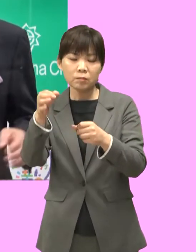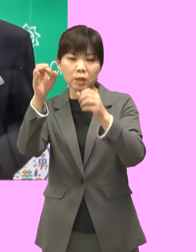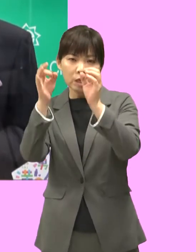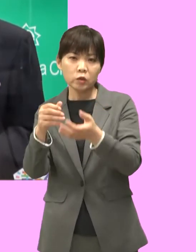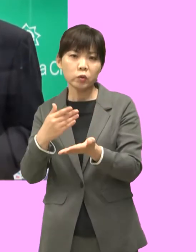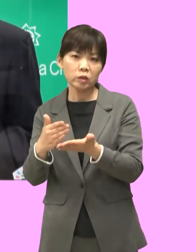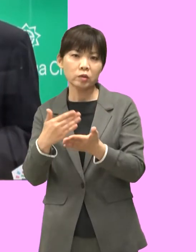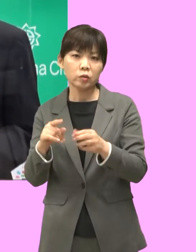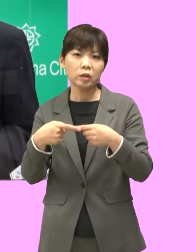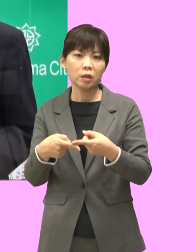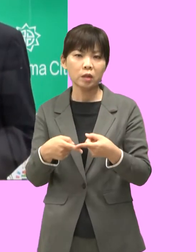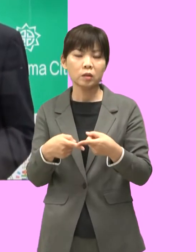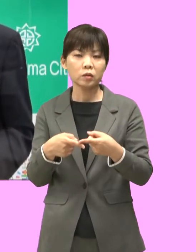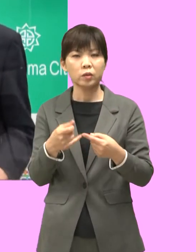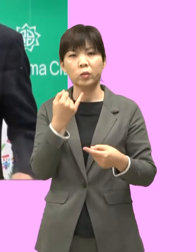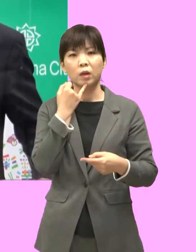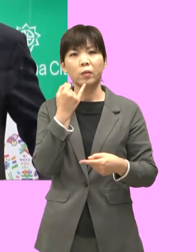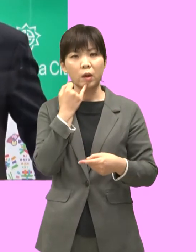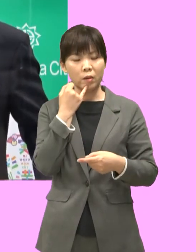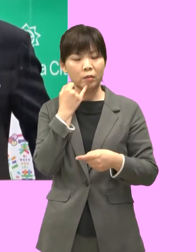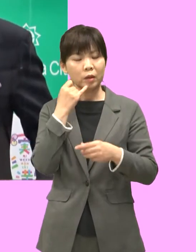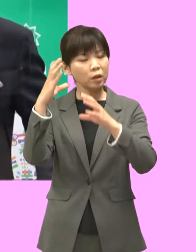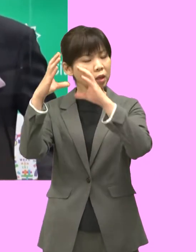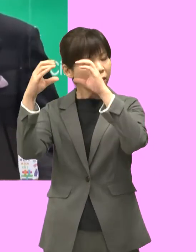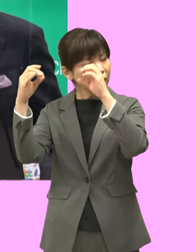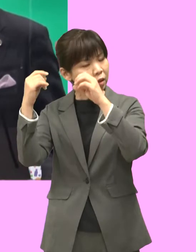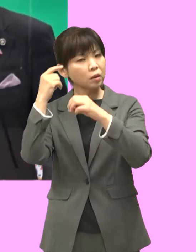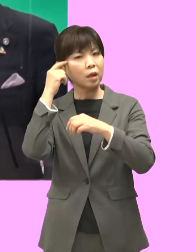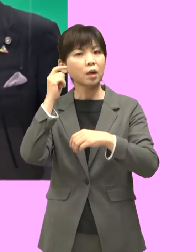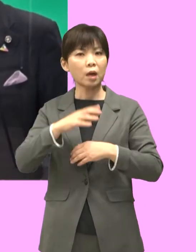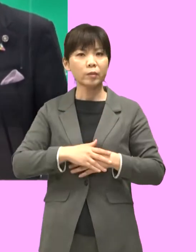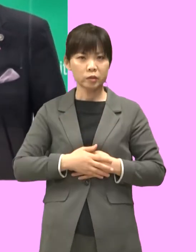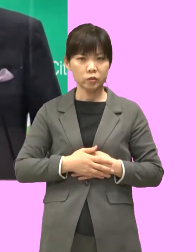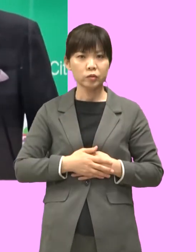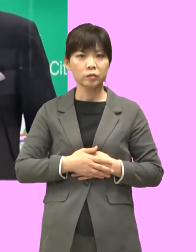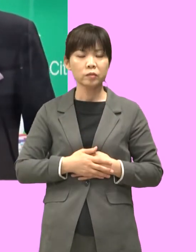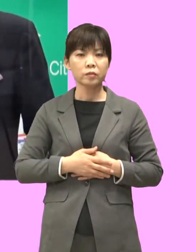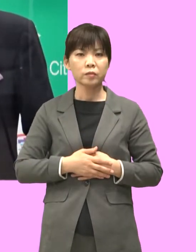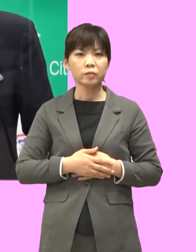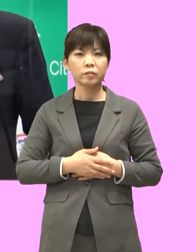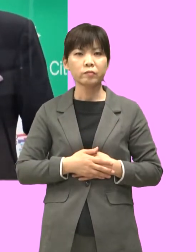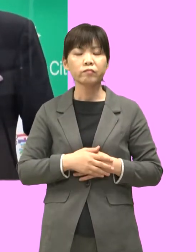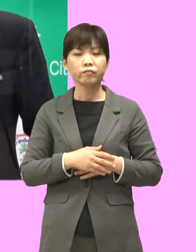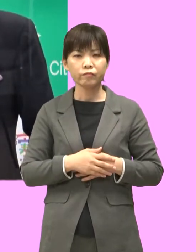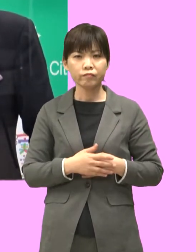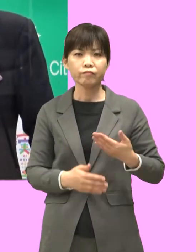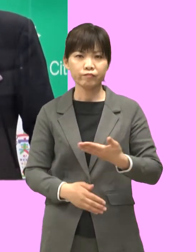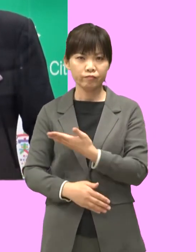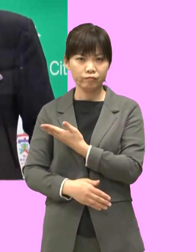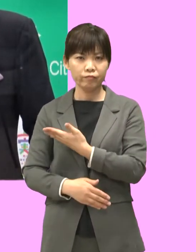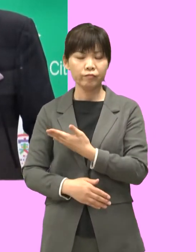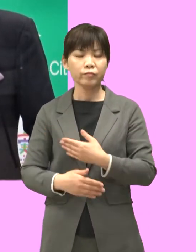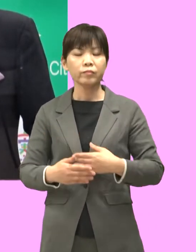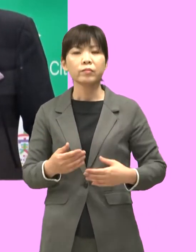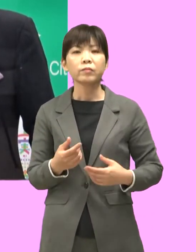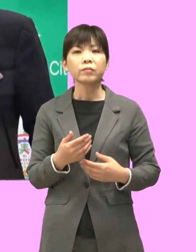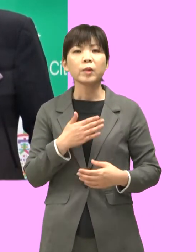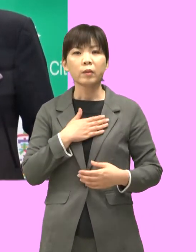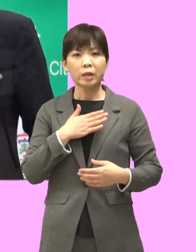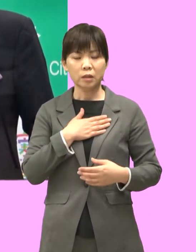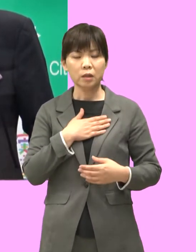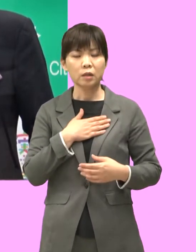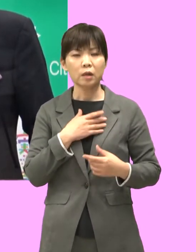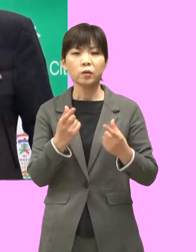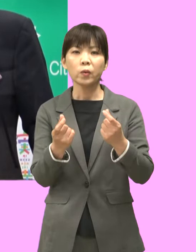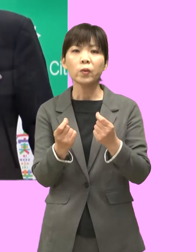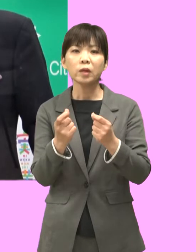柔軟に構えております。 わかりました。 そうすると同様に除雪機貸し出